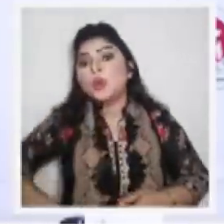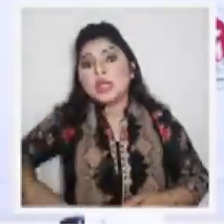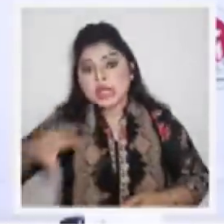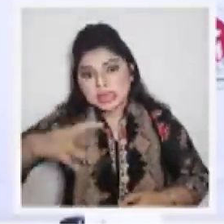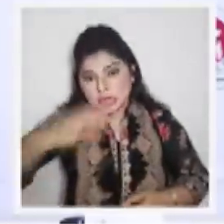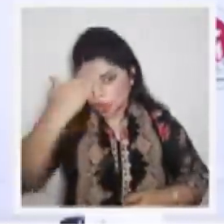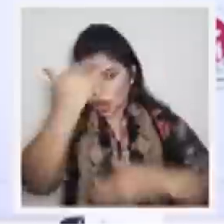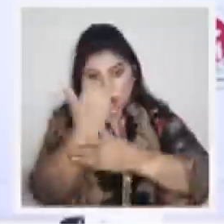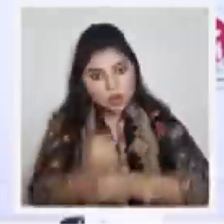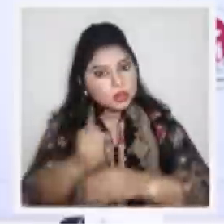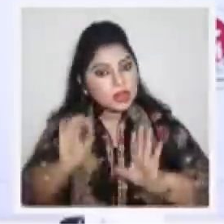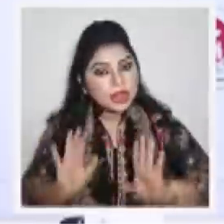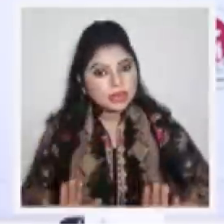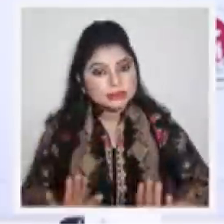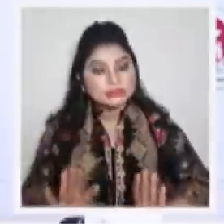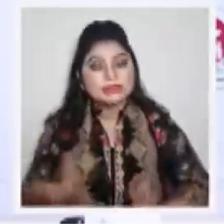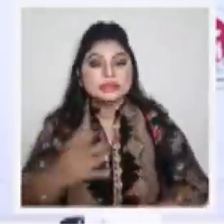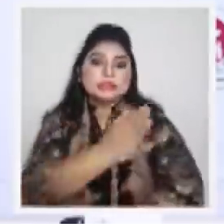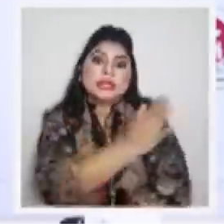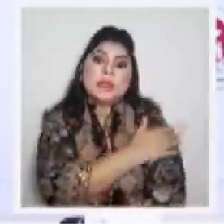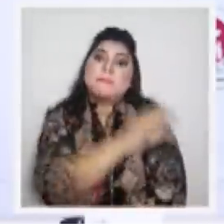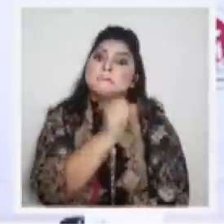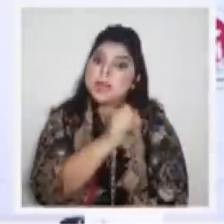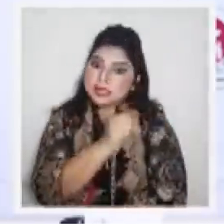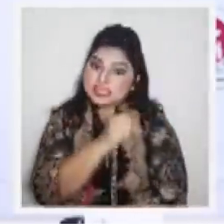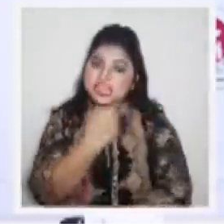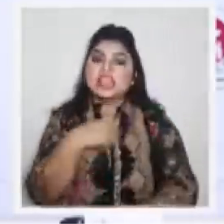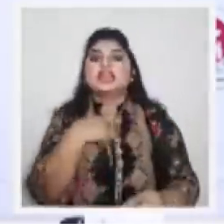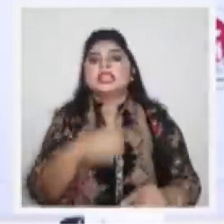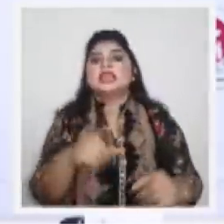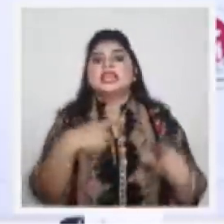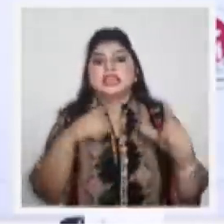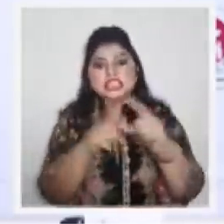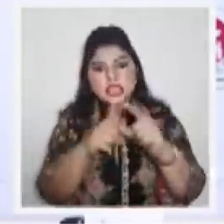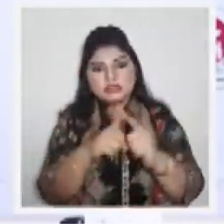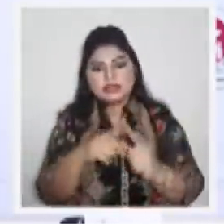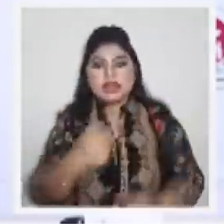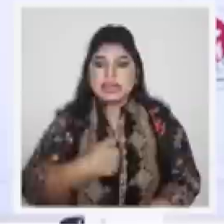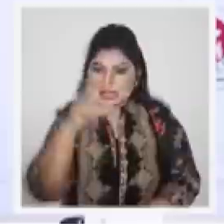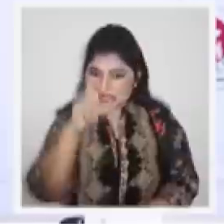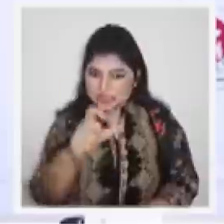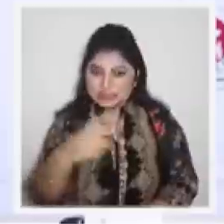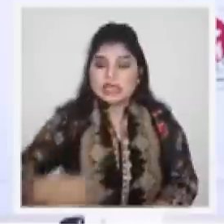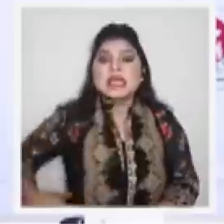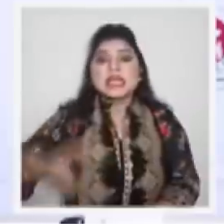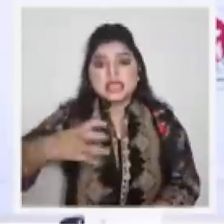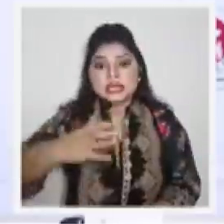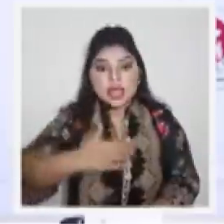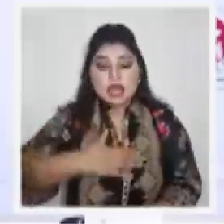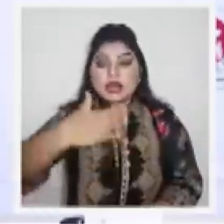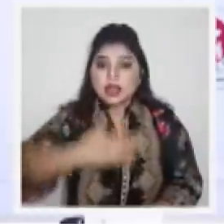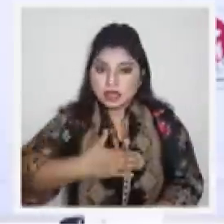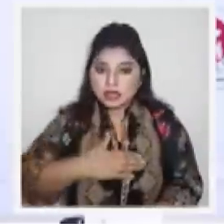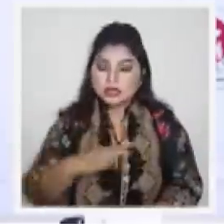যারা অসংক্রামক ব্যাধিতে ভুগছেন তারা অনেক বেশি সতর্ক এবং সচেতন থাকবেন, কারণ যারা উচ্চ